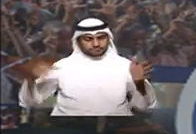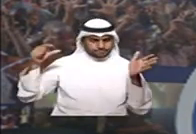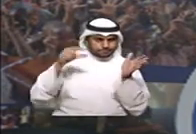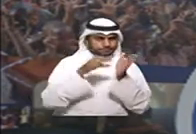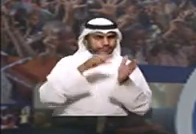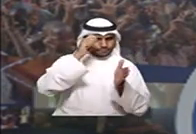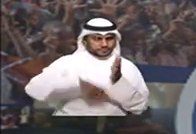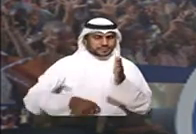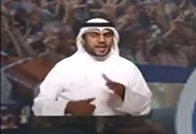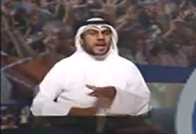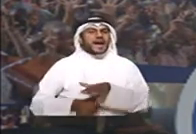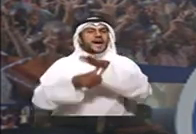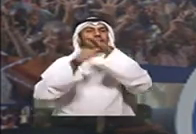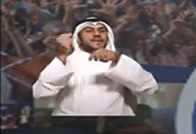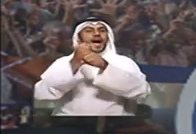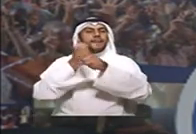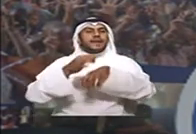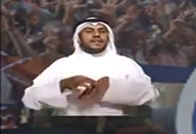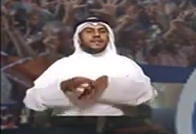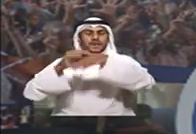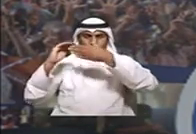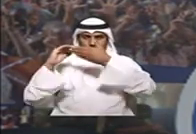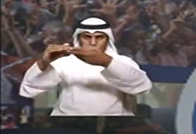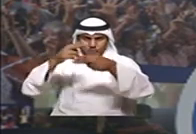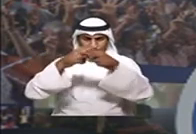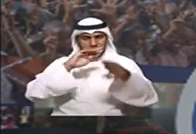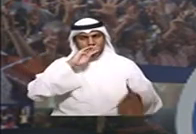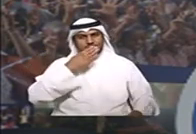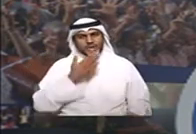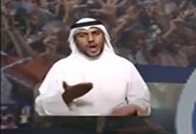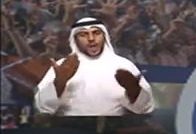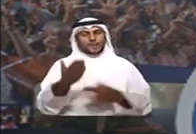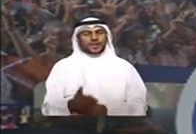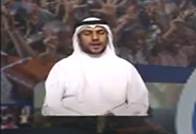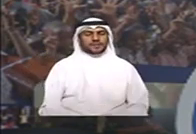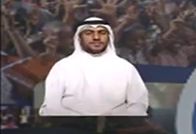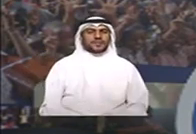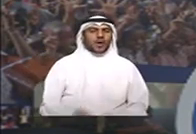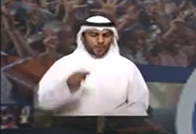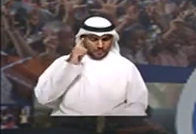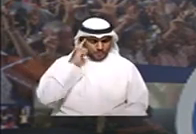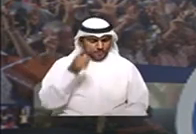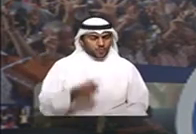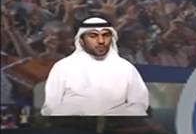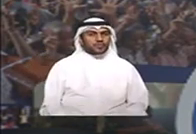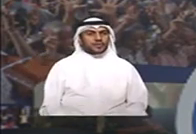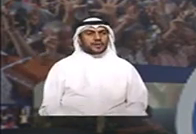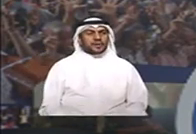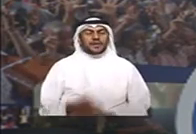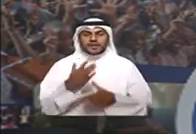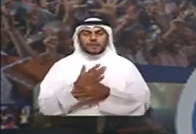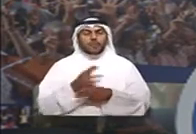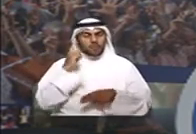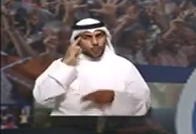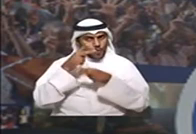الصباح قائدا للعمل الإنساني دولة الكويت مركزا للعمل الإنساني. وهذا طبعا ما مني وطريج إلا طبعا